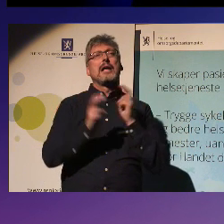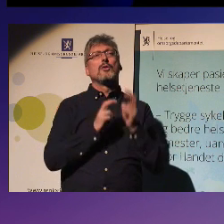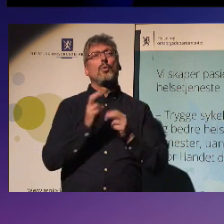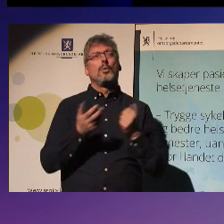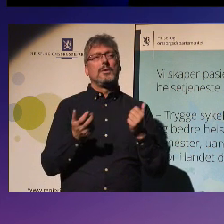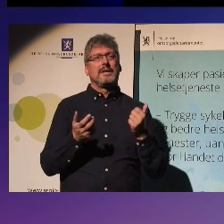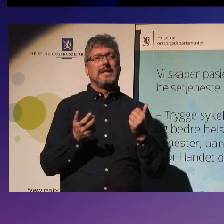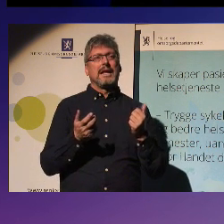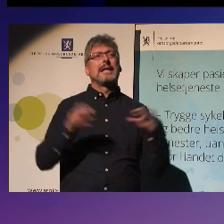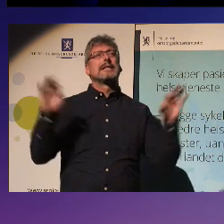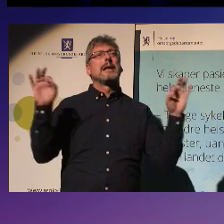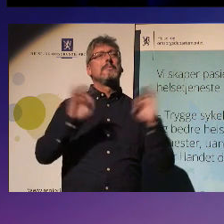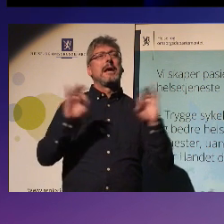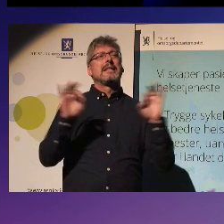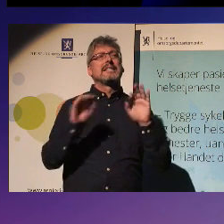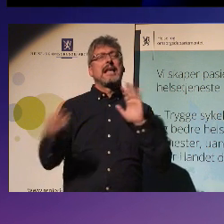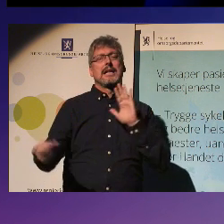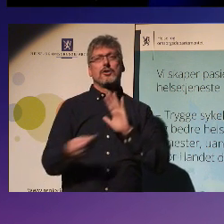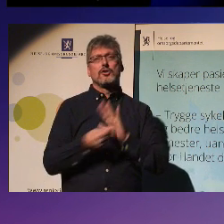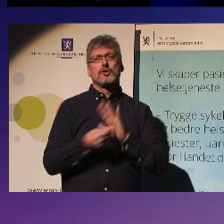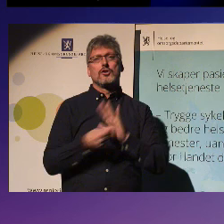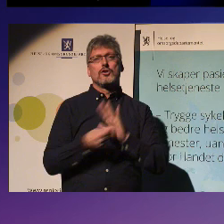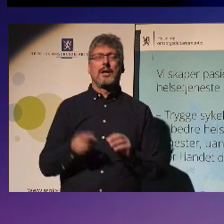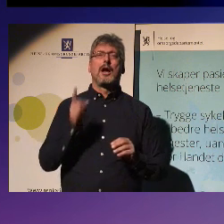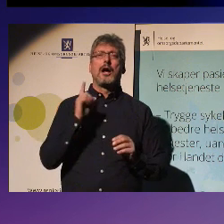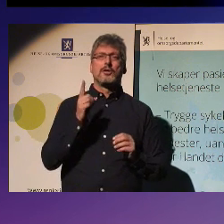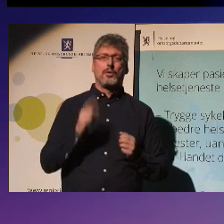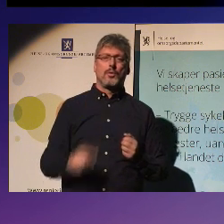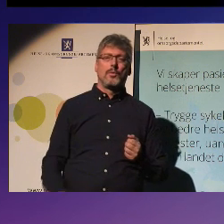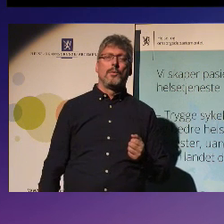elektronisk medisineringsstøtte, altså